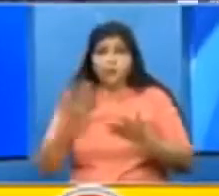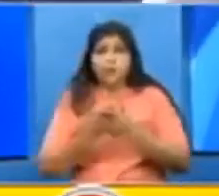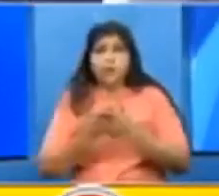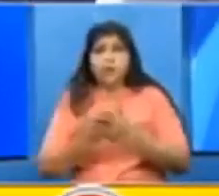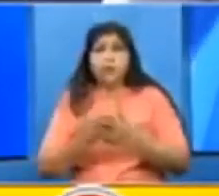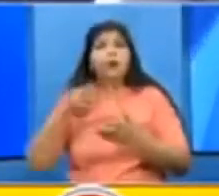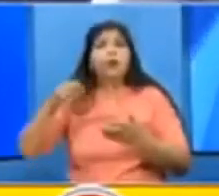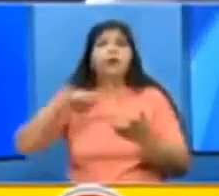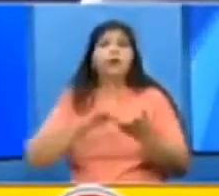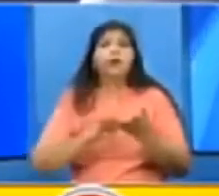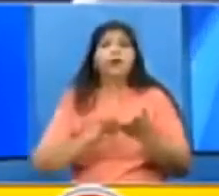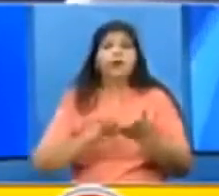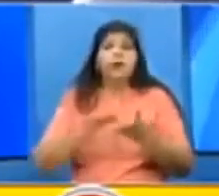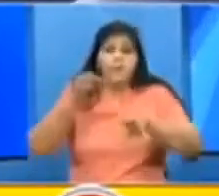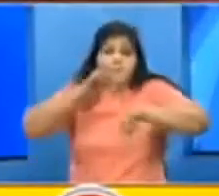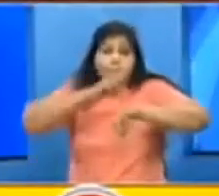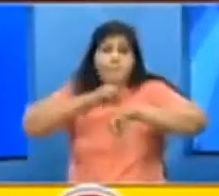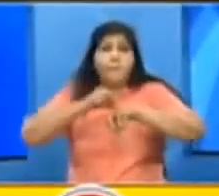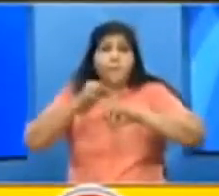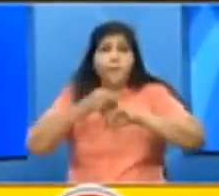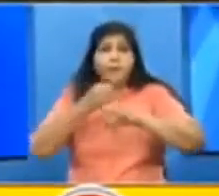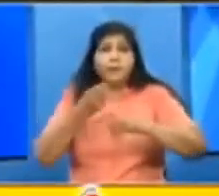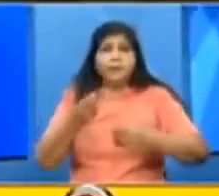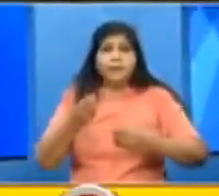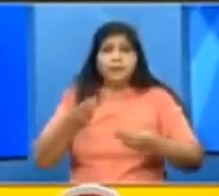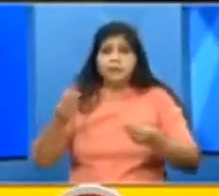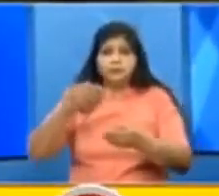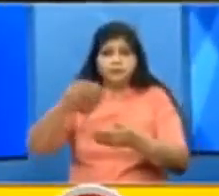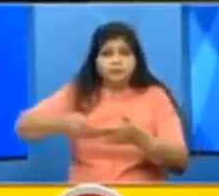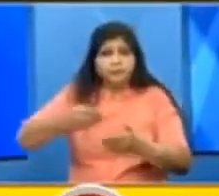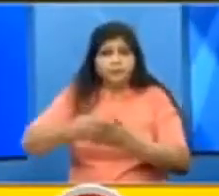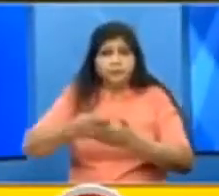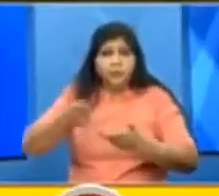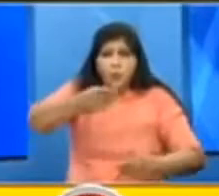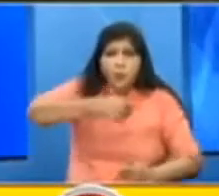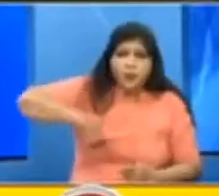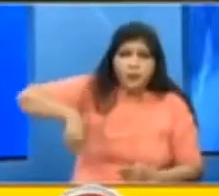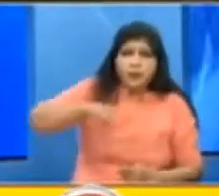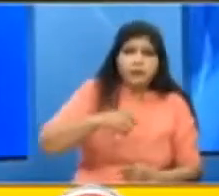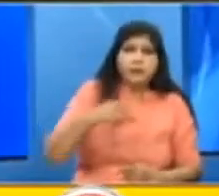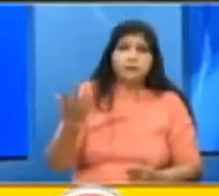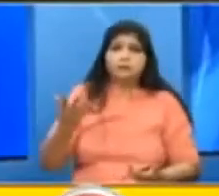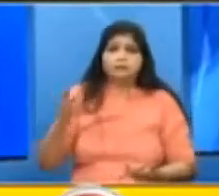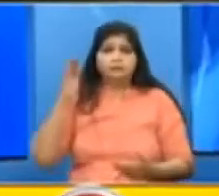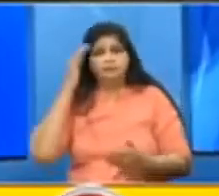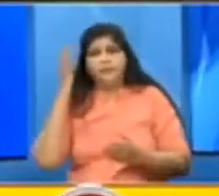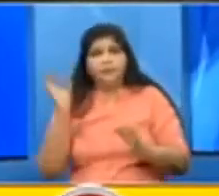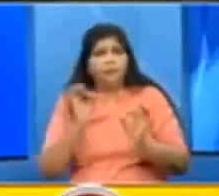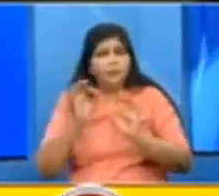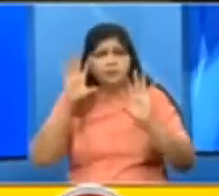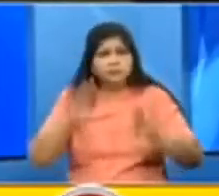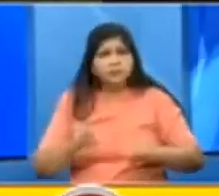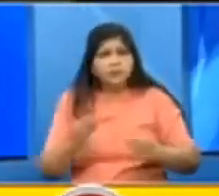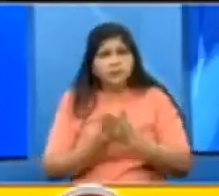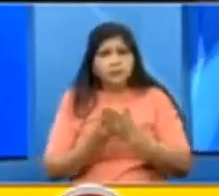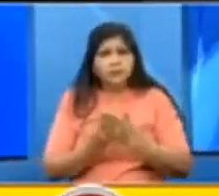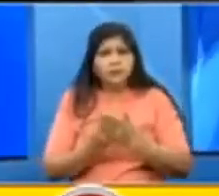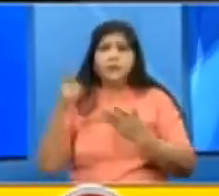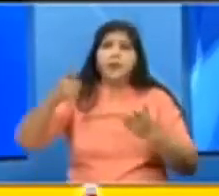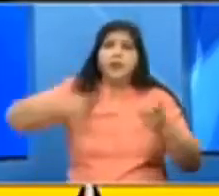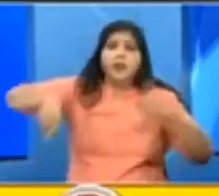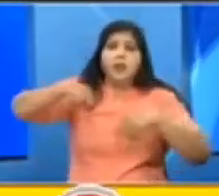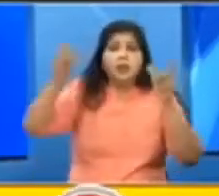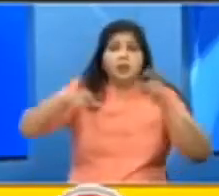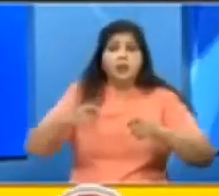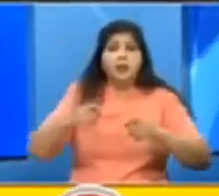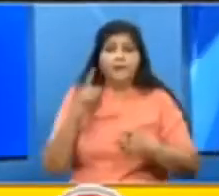मोती यानी पल्स की खेती करेंगे। उनके क्षेत्र में लोगों को इस बारे में बहुत पता नहीं था, लेकिन इन लोगों ने